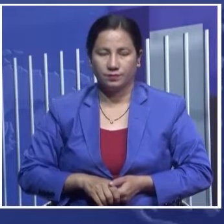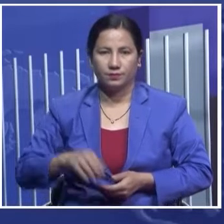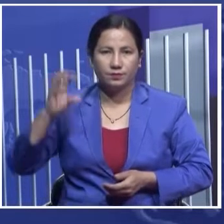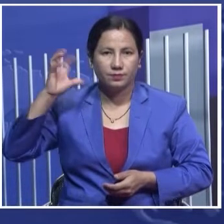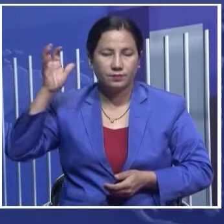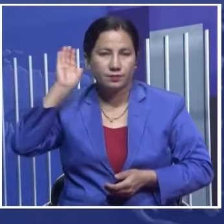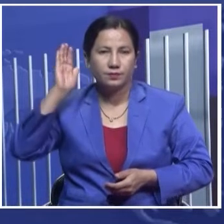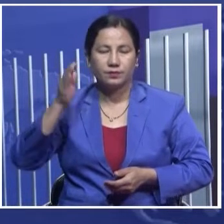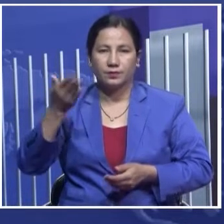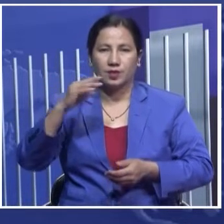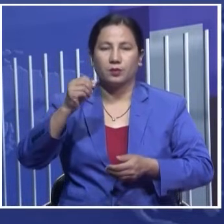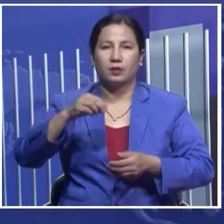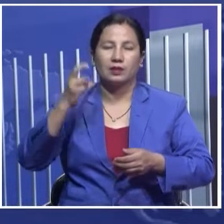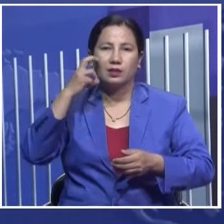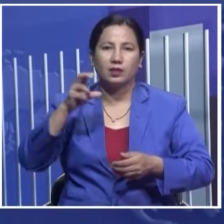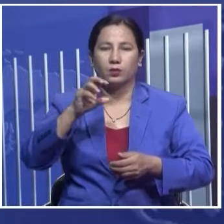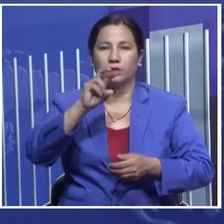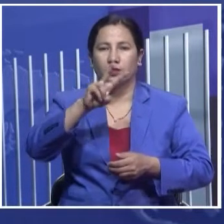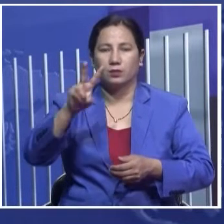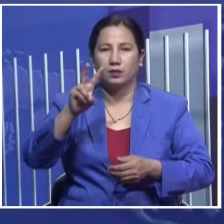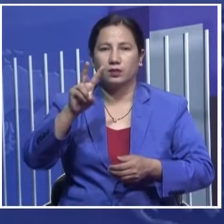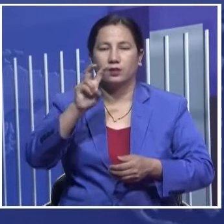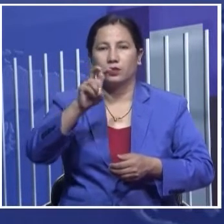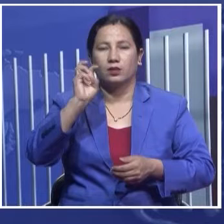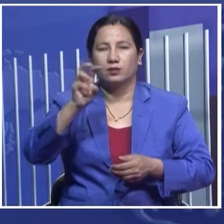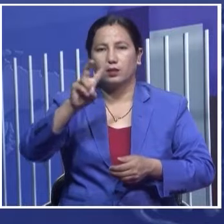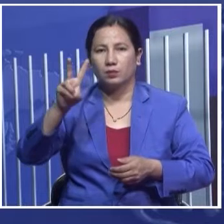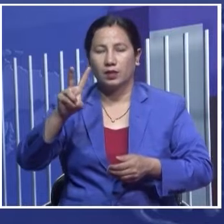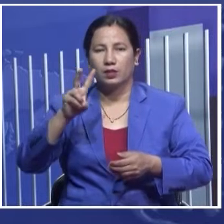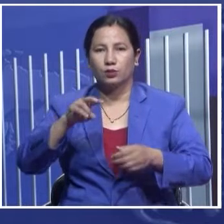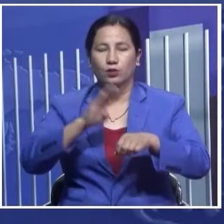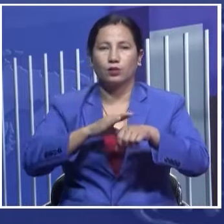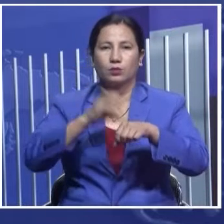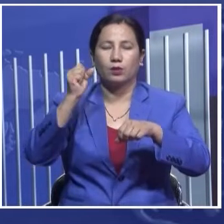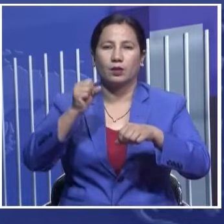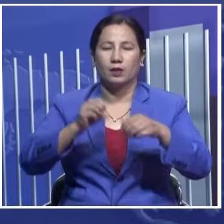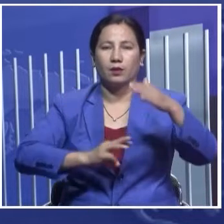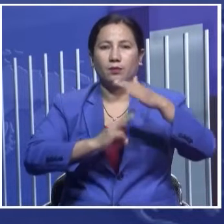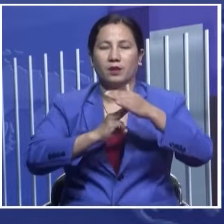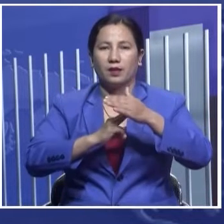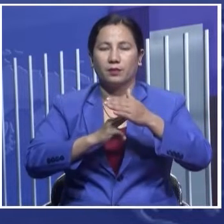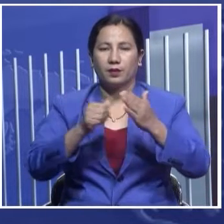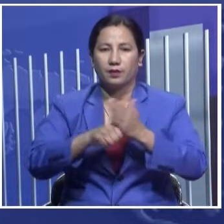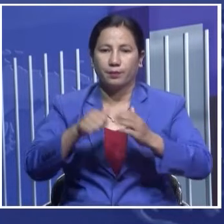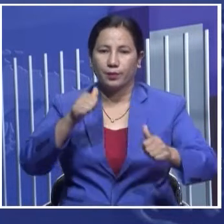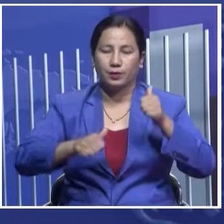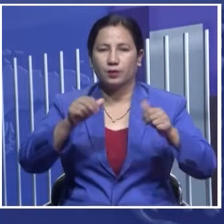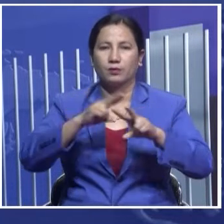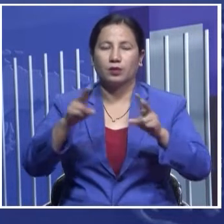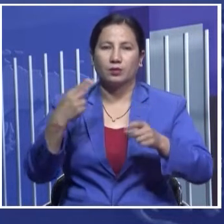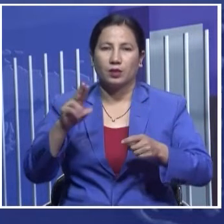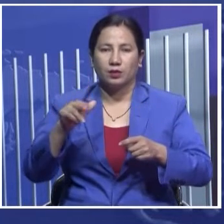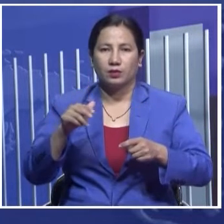अन्तर्राष्ट्रिय जैविक विविधता दिवस 22 मे 2022 को अवसरमा अन्तरमावि स्तरीय हाजिरी जवाब प्रतियोगिता सम्पन्न भएको